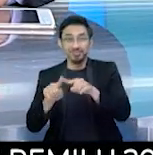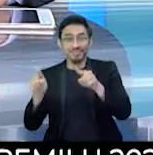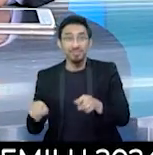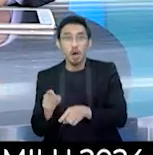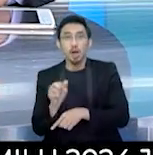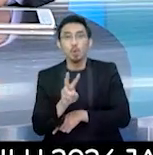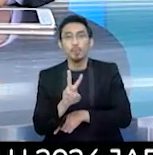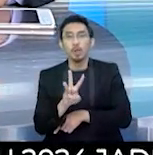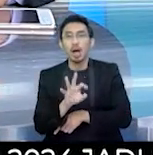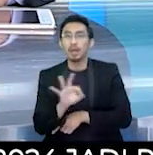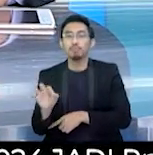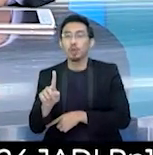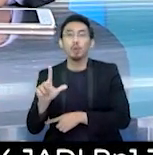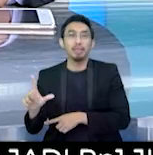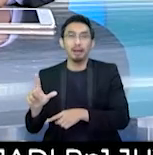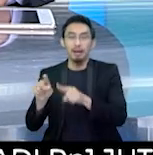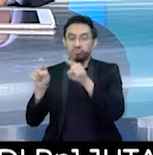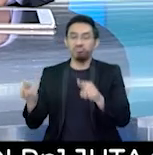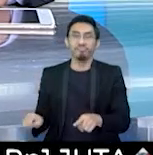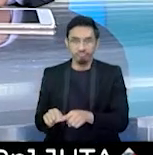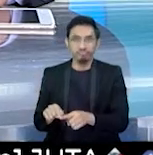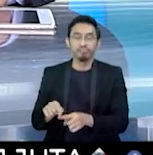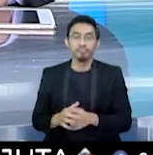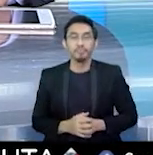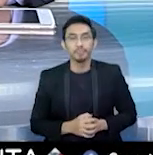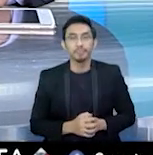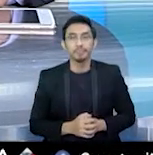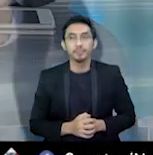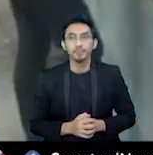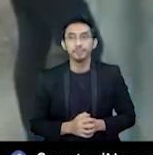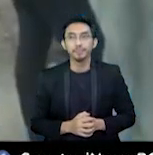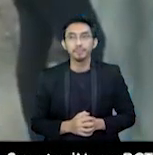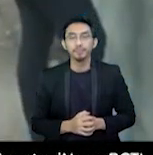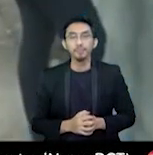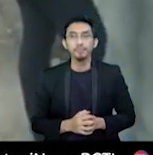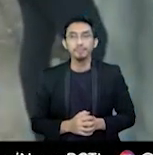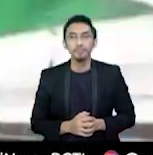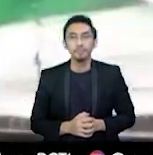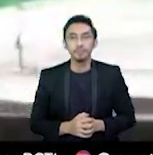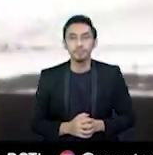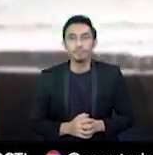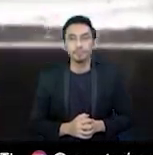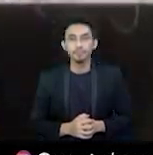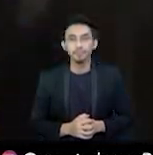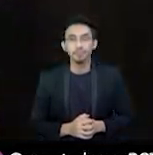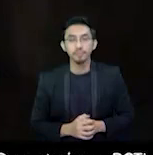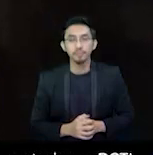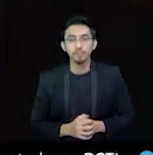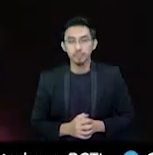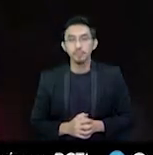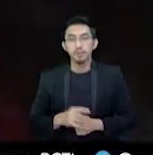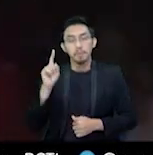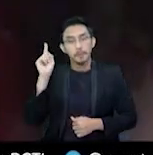kemasan dengan harga 23.000 Rupiah perliternya Hai pasca pemerintah